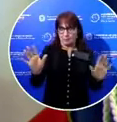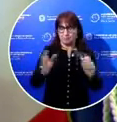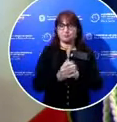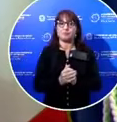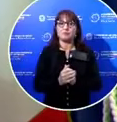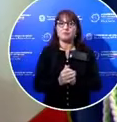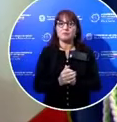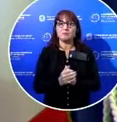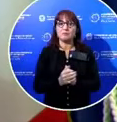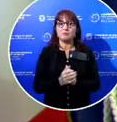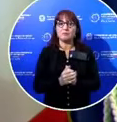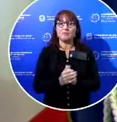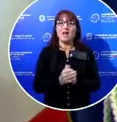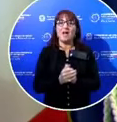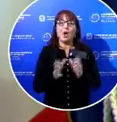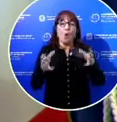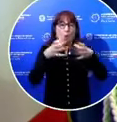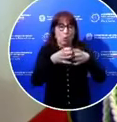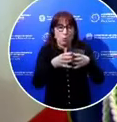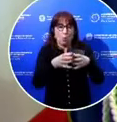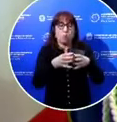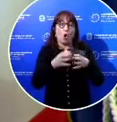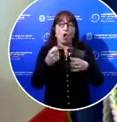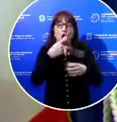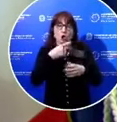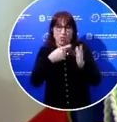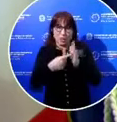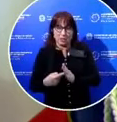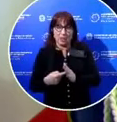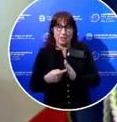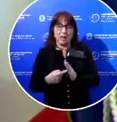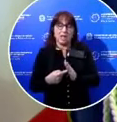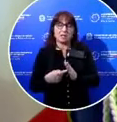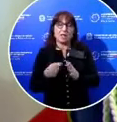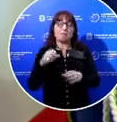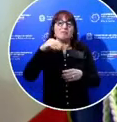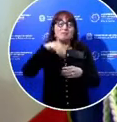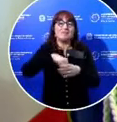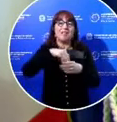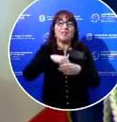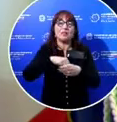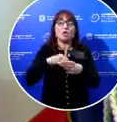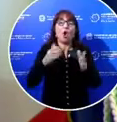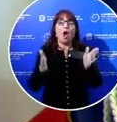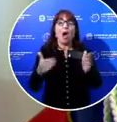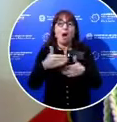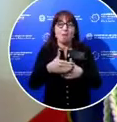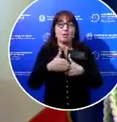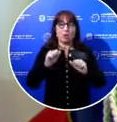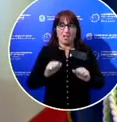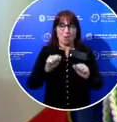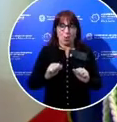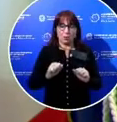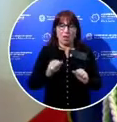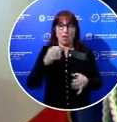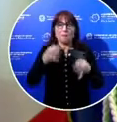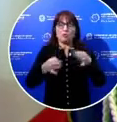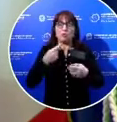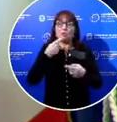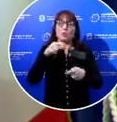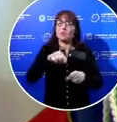della tossicodipendenza rientra senza ombra di dubbio nell'ambito della tutela della salute ed è considerata dal legislatore una malattia